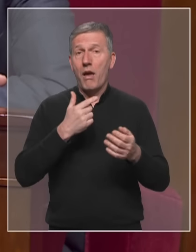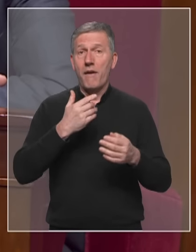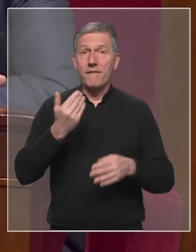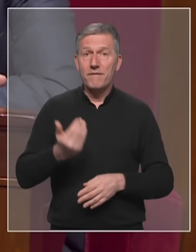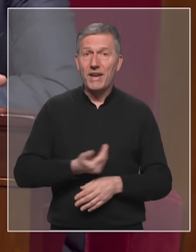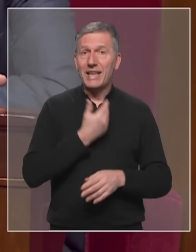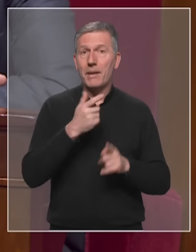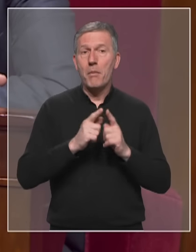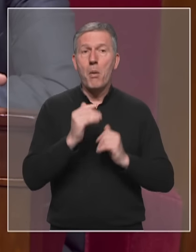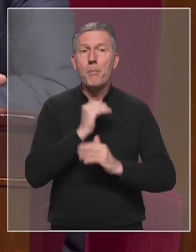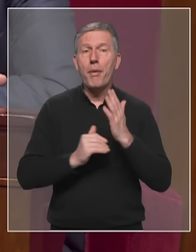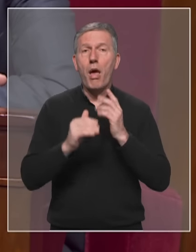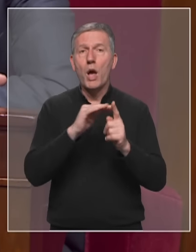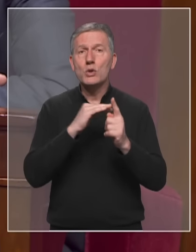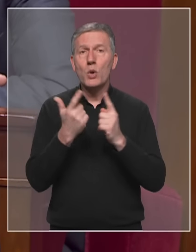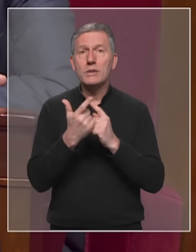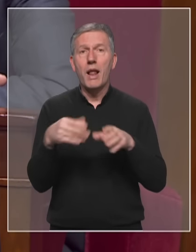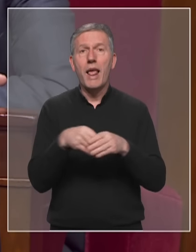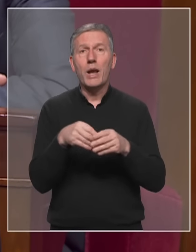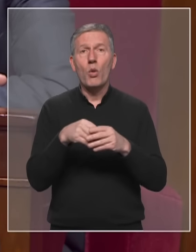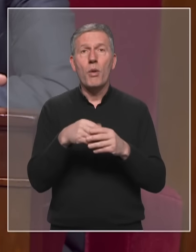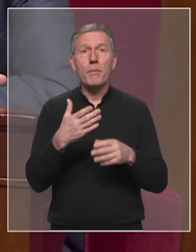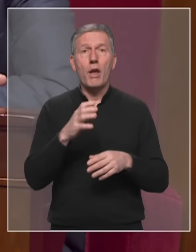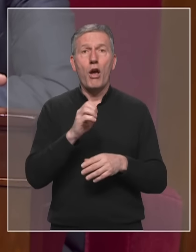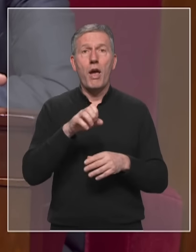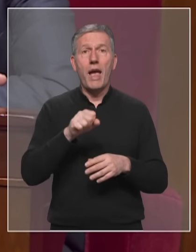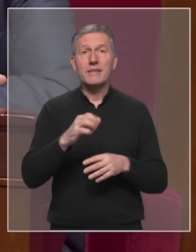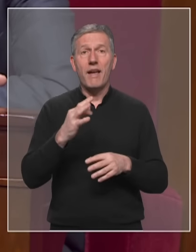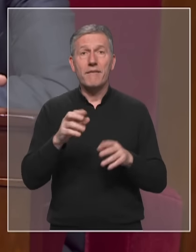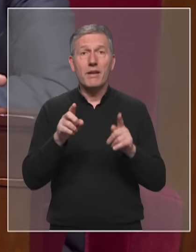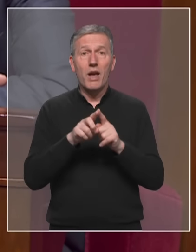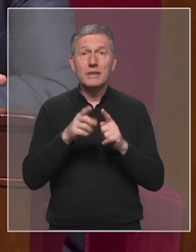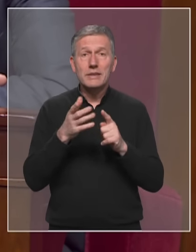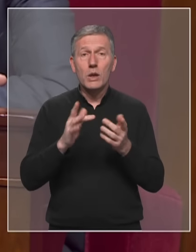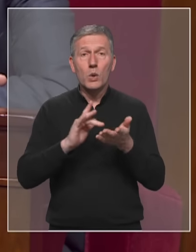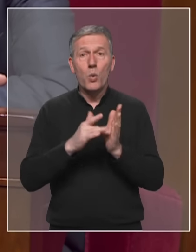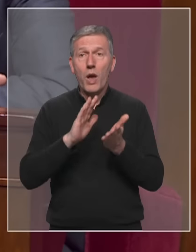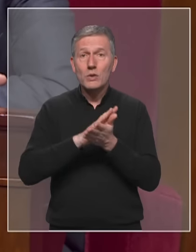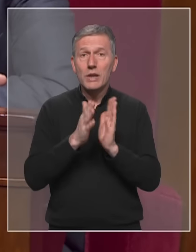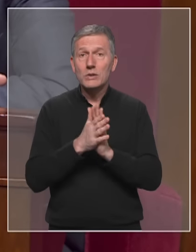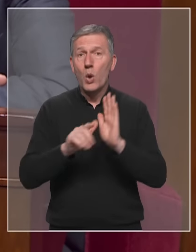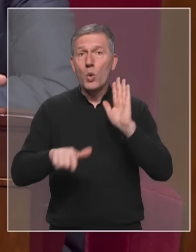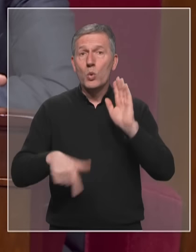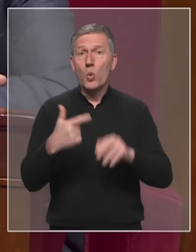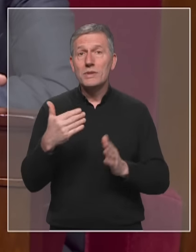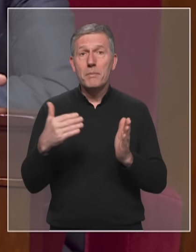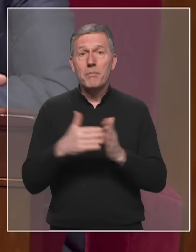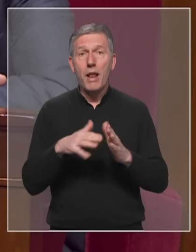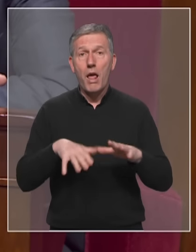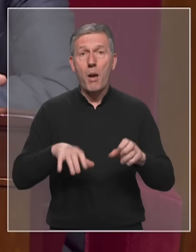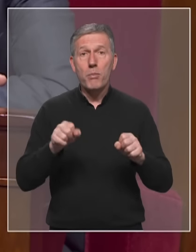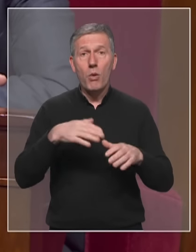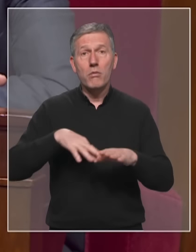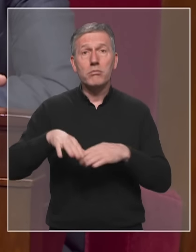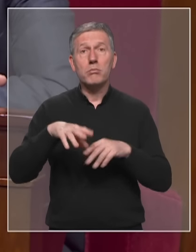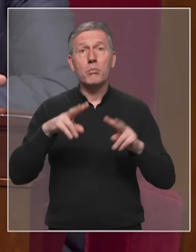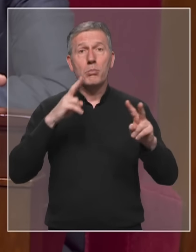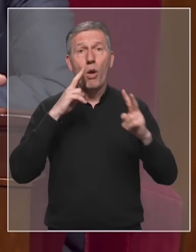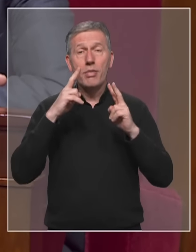social est annoncé dans l'économie sociale et solidaire et dans les associations, 12 000 emplois étant directement menacés en Bretagne, selon la